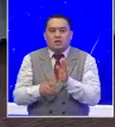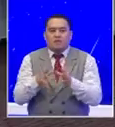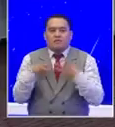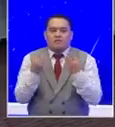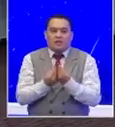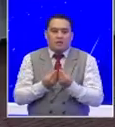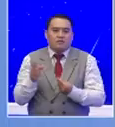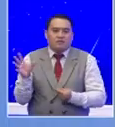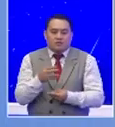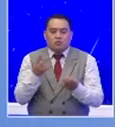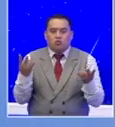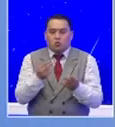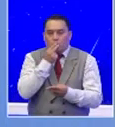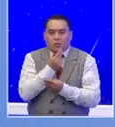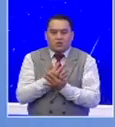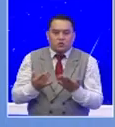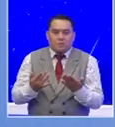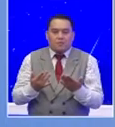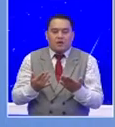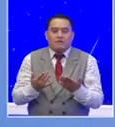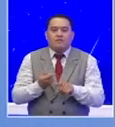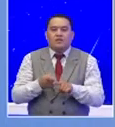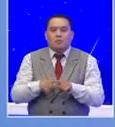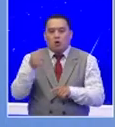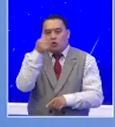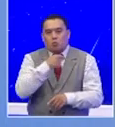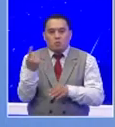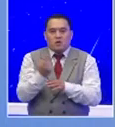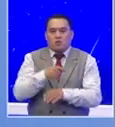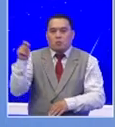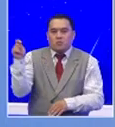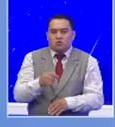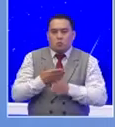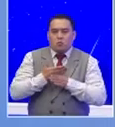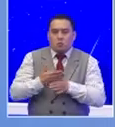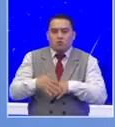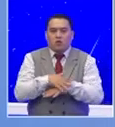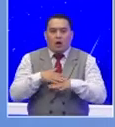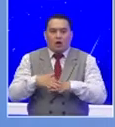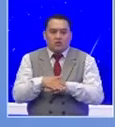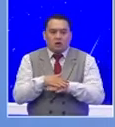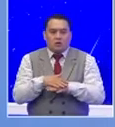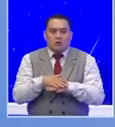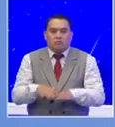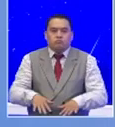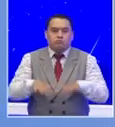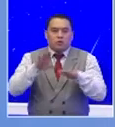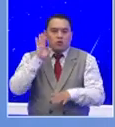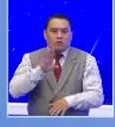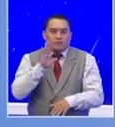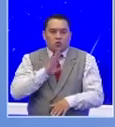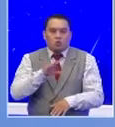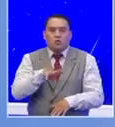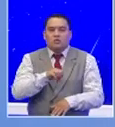всем необходимым. В это время волонтеры области первым пришли на помощь и помогли населению еще одного подтопленного Туребийского